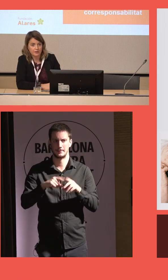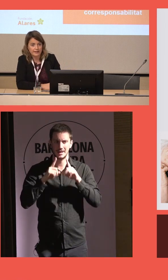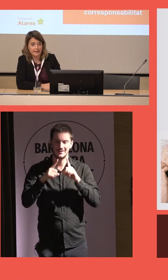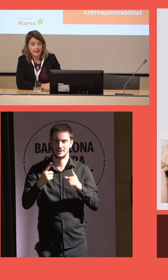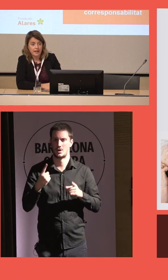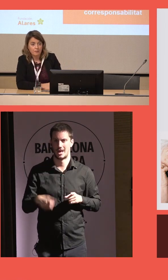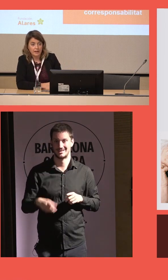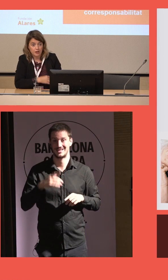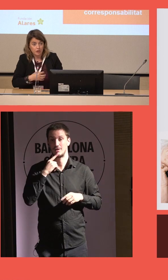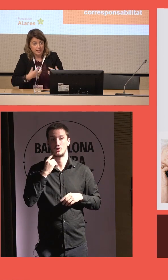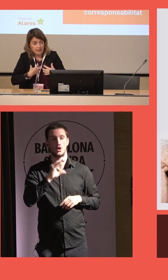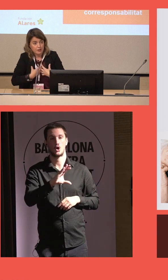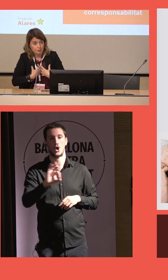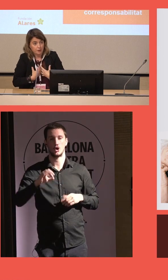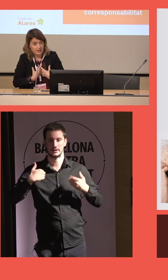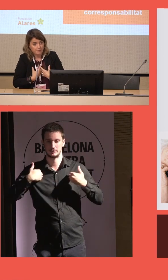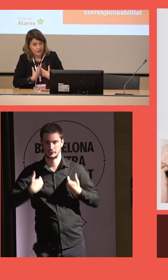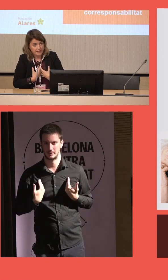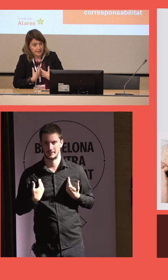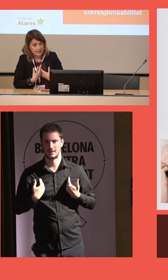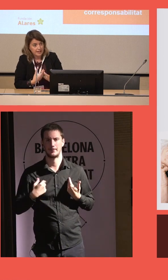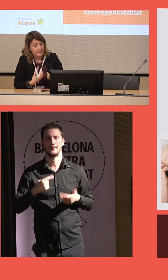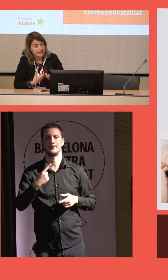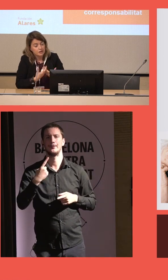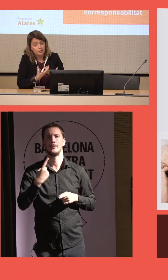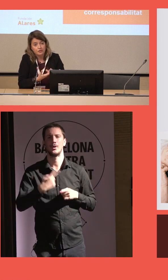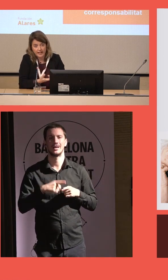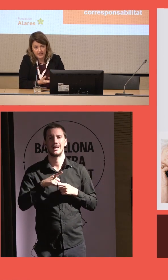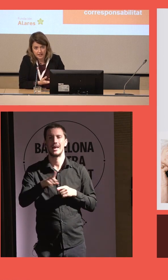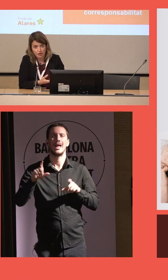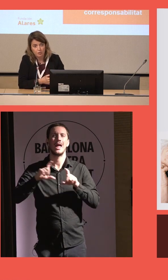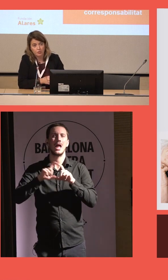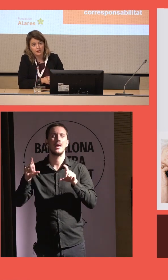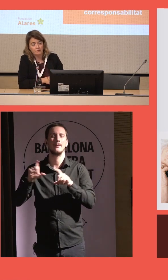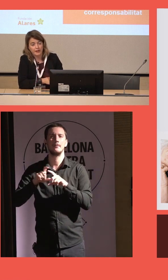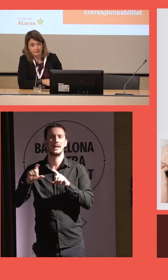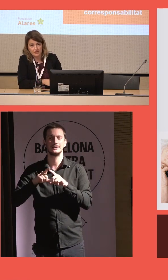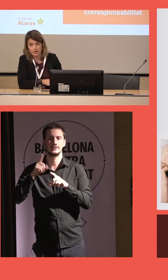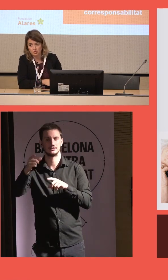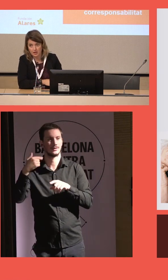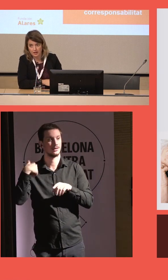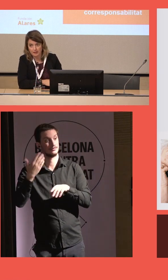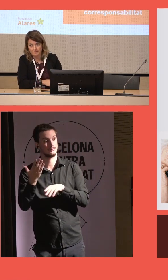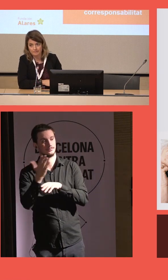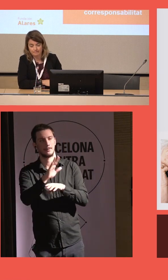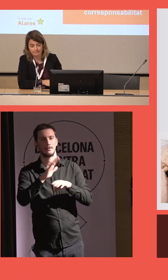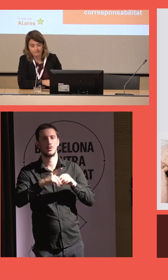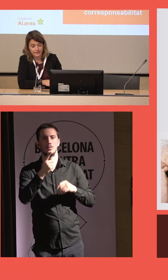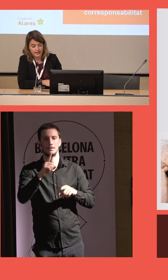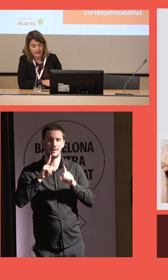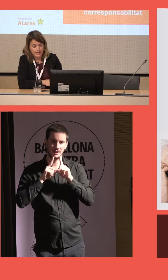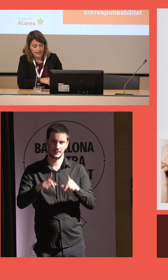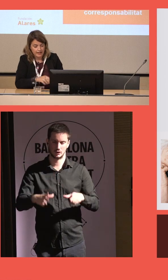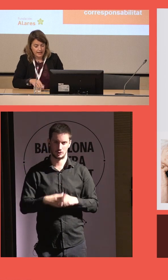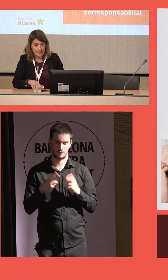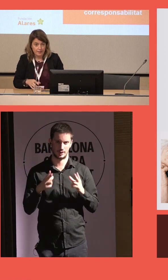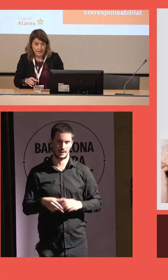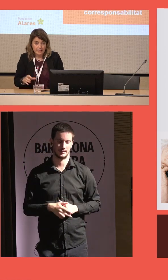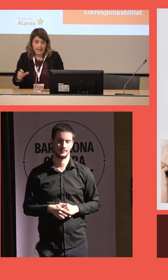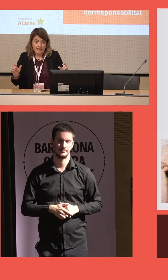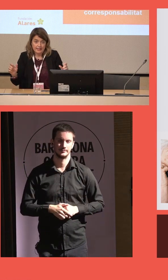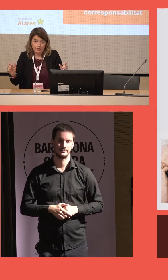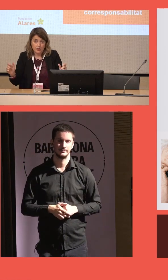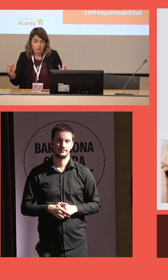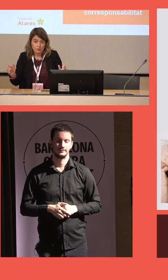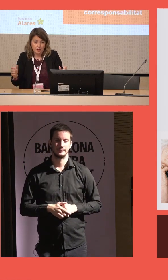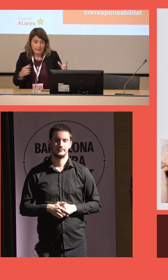corresponsabilitat perquè són les seves pròpies empreses qui els ofereixen com un benefici social i